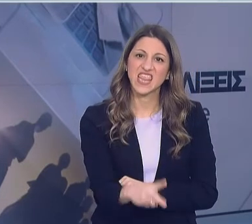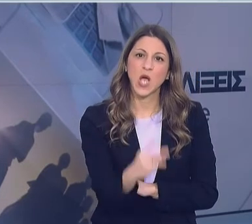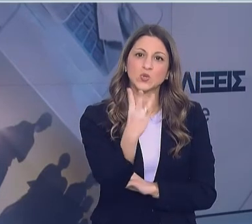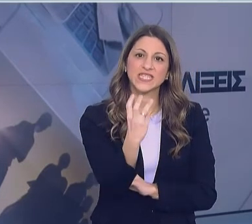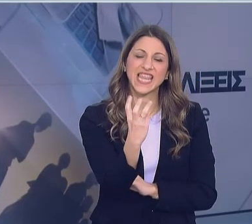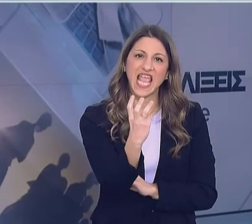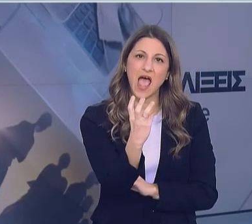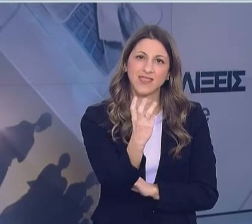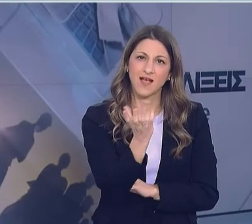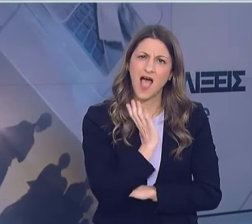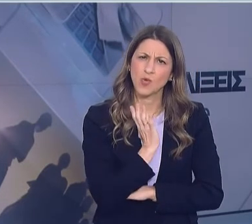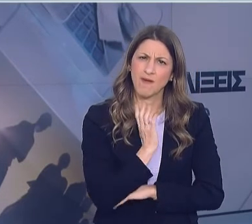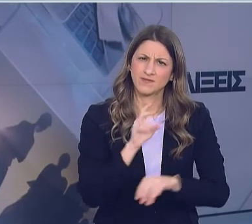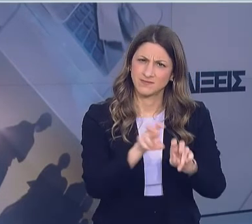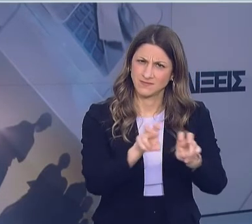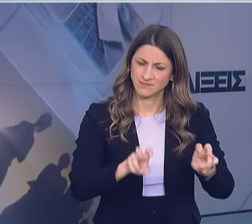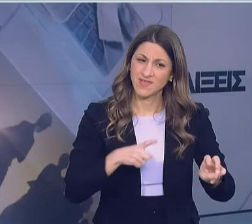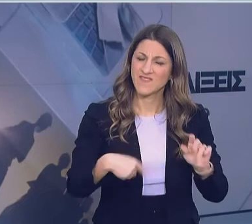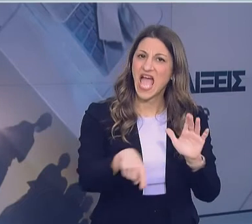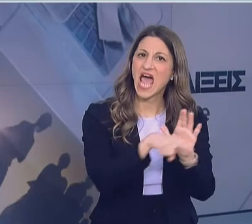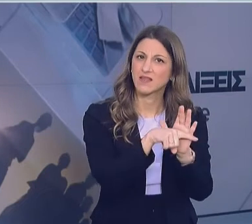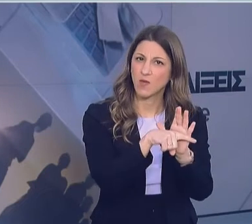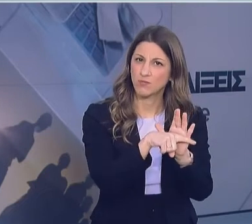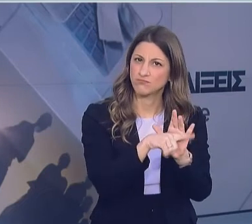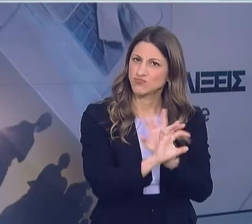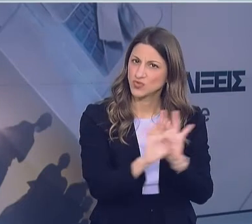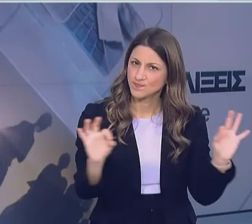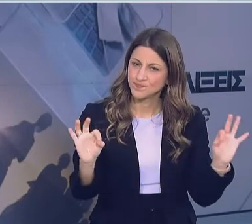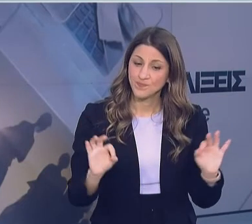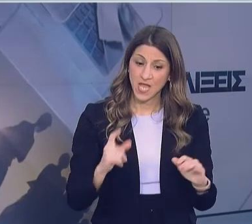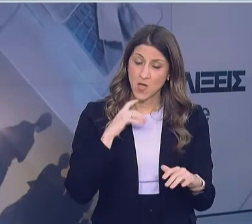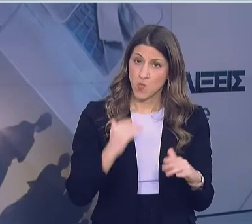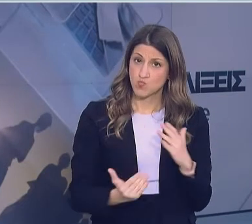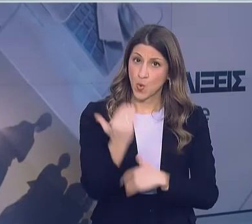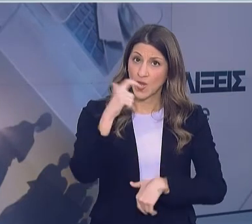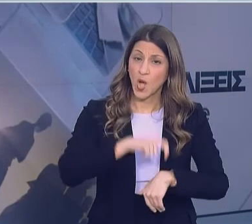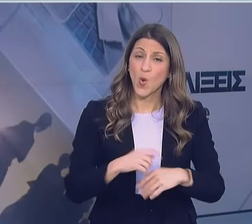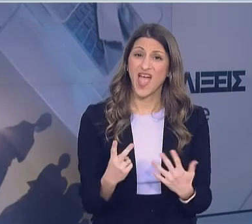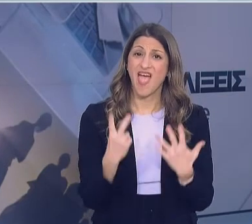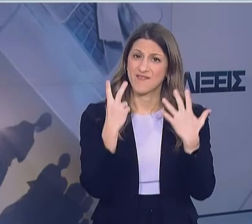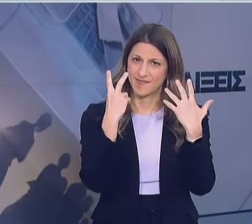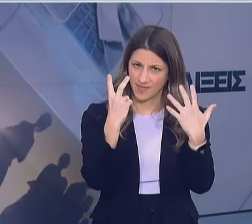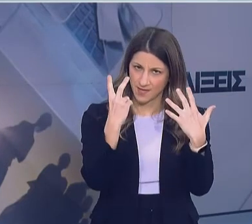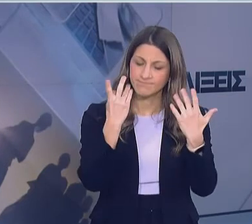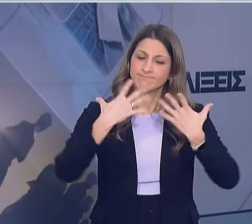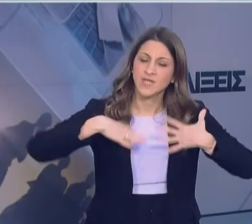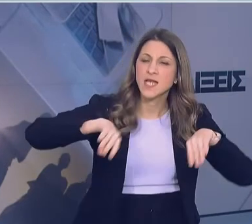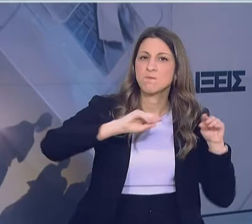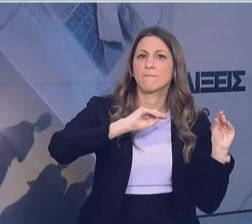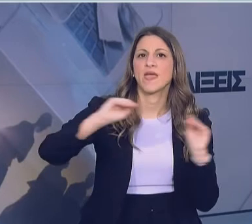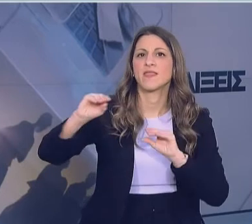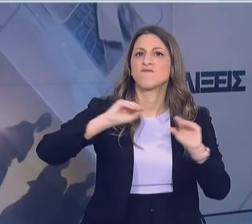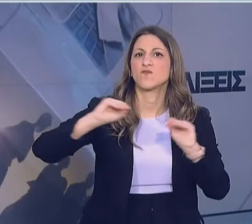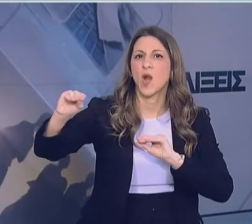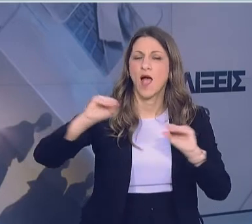επιβάτες οι οποίοι έχουν αρνητικά δείγματα, στις 7 ξεκινάνε οι διαδικασίες μεταφοράς τους